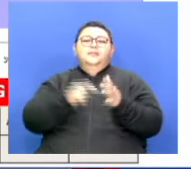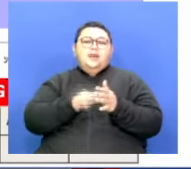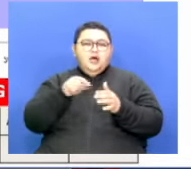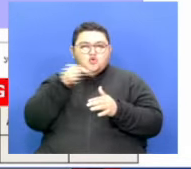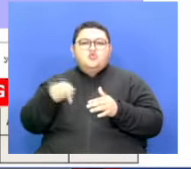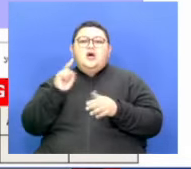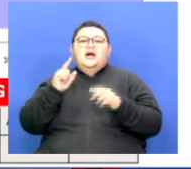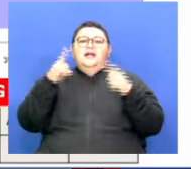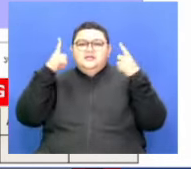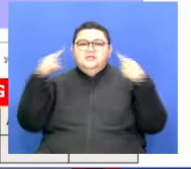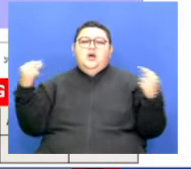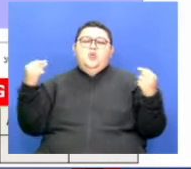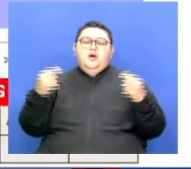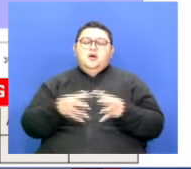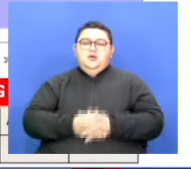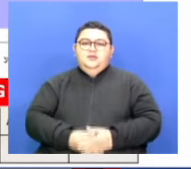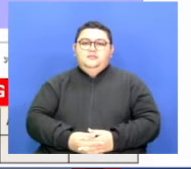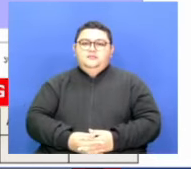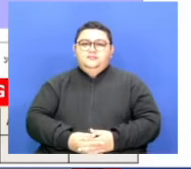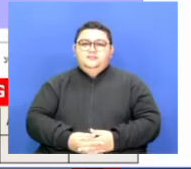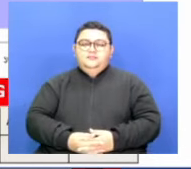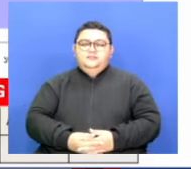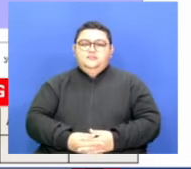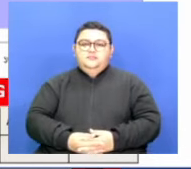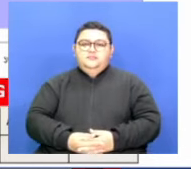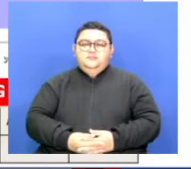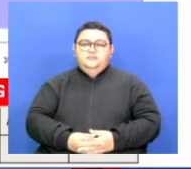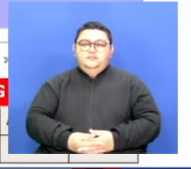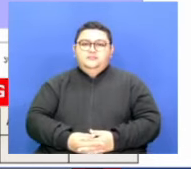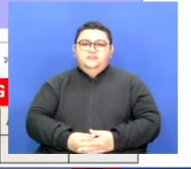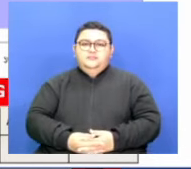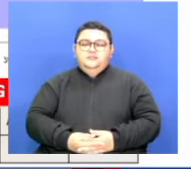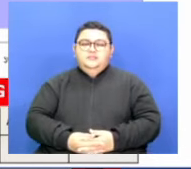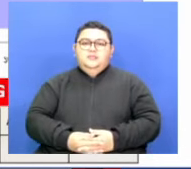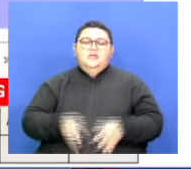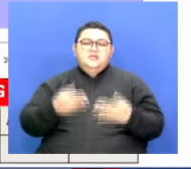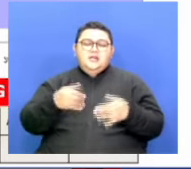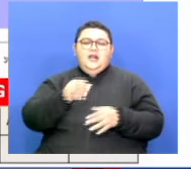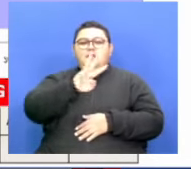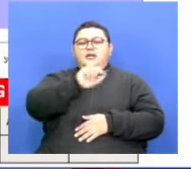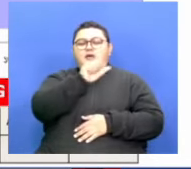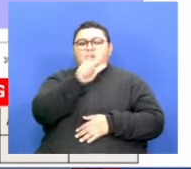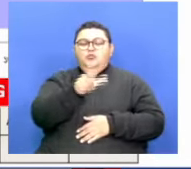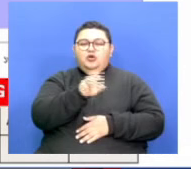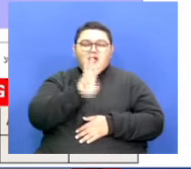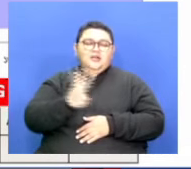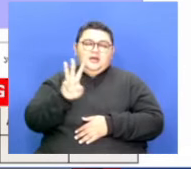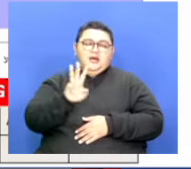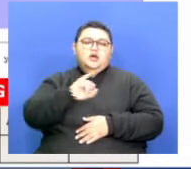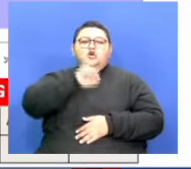Jawa kemudian setelah triwulan ketiga yaitu bulan Juli